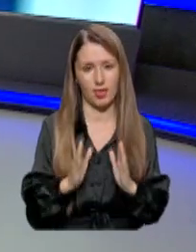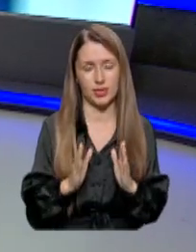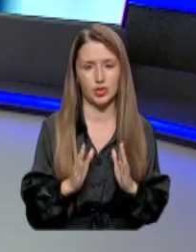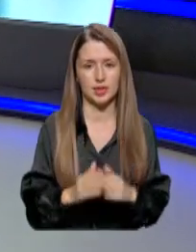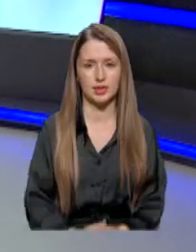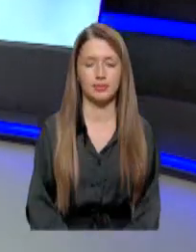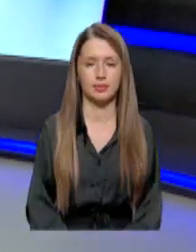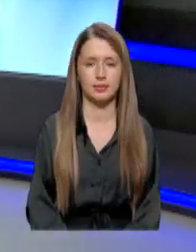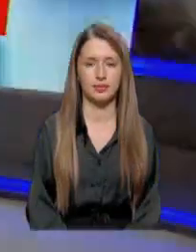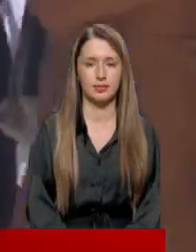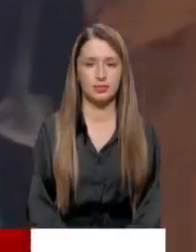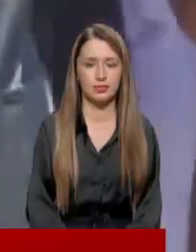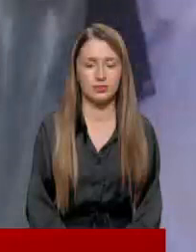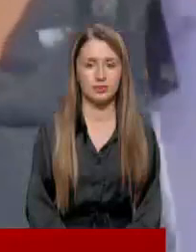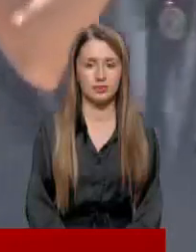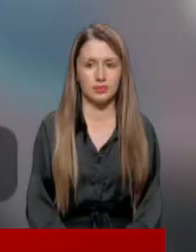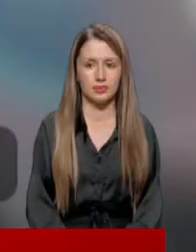edeceğiz.